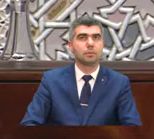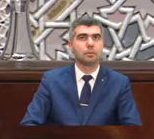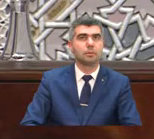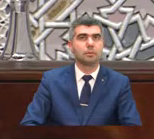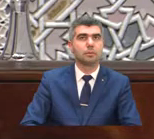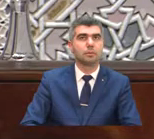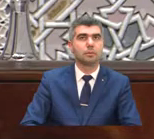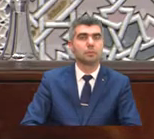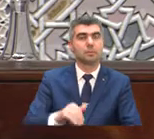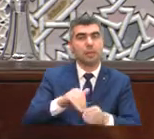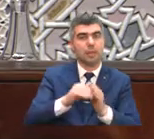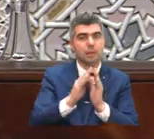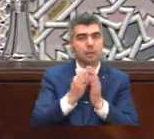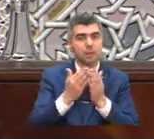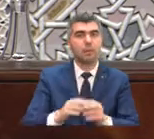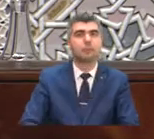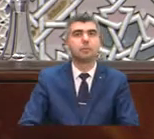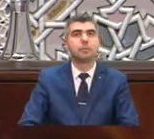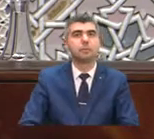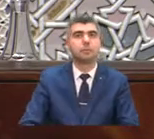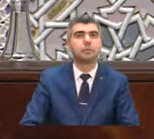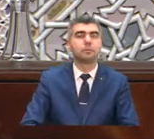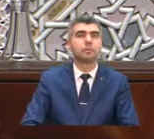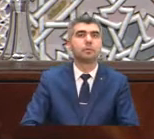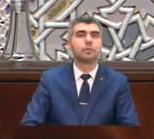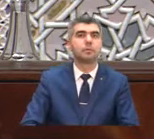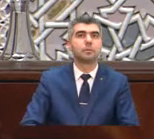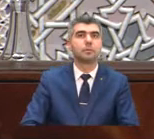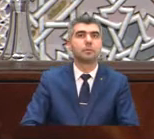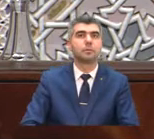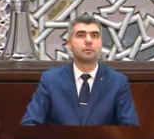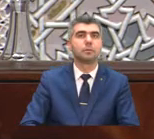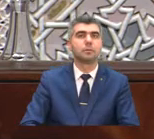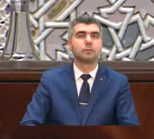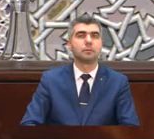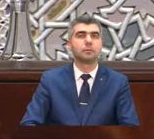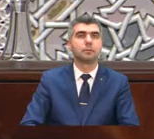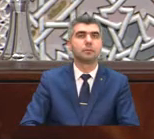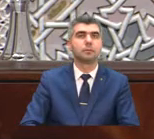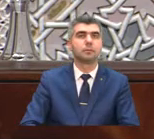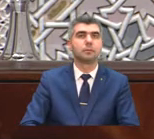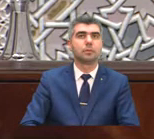المجموعة النيابية. السيد الرئيس، السيد الوزير، السيد الوزير، احنا